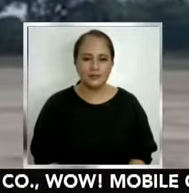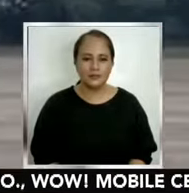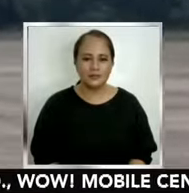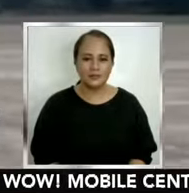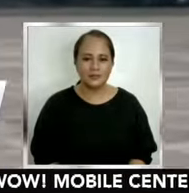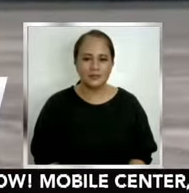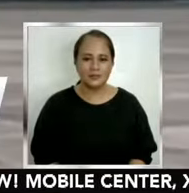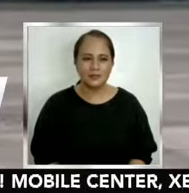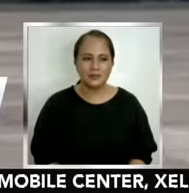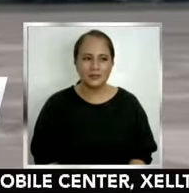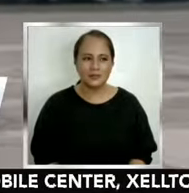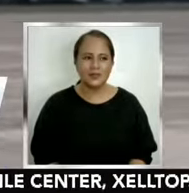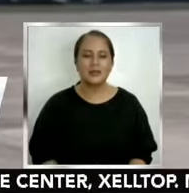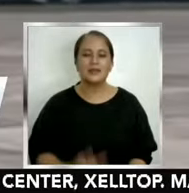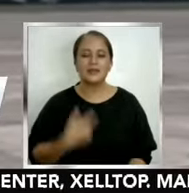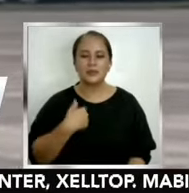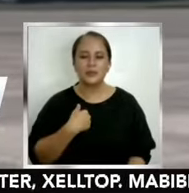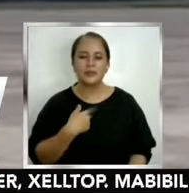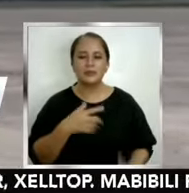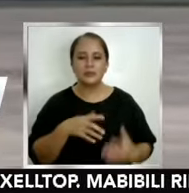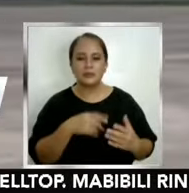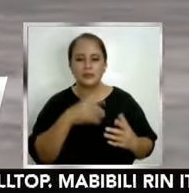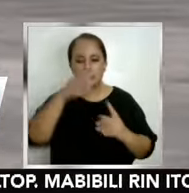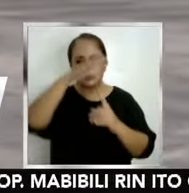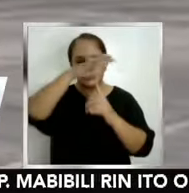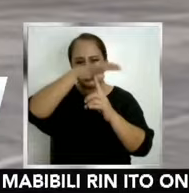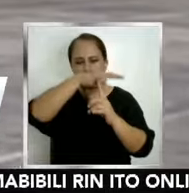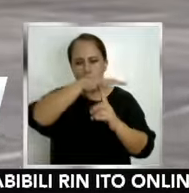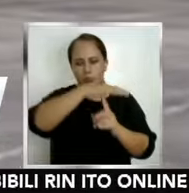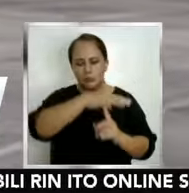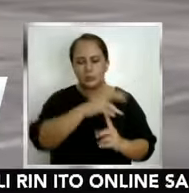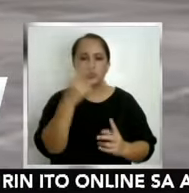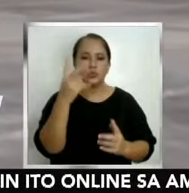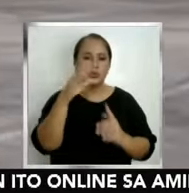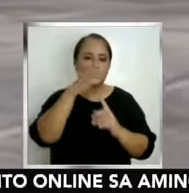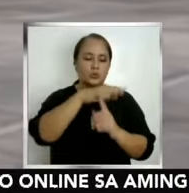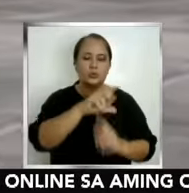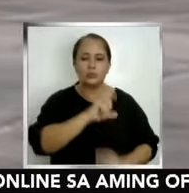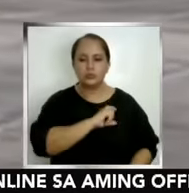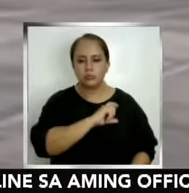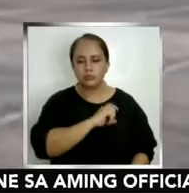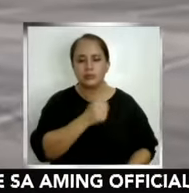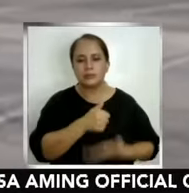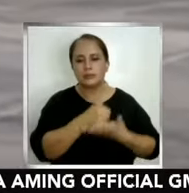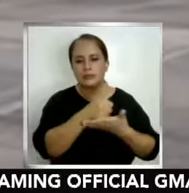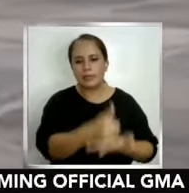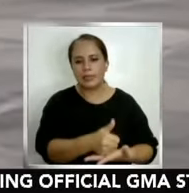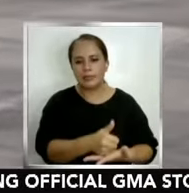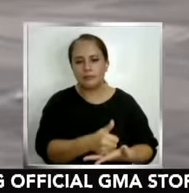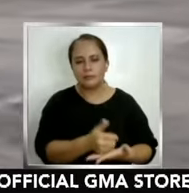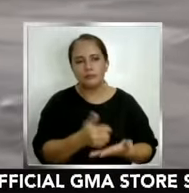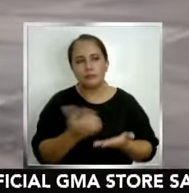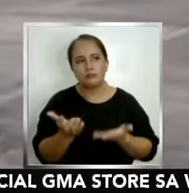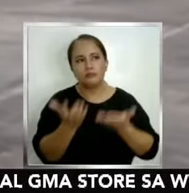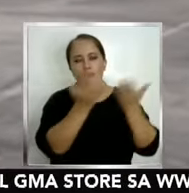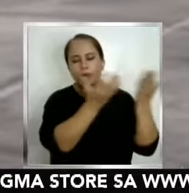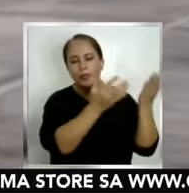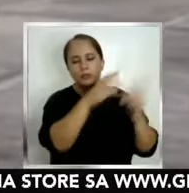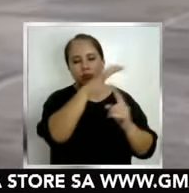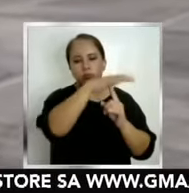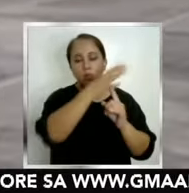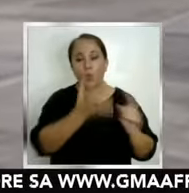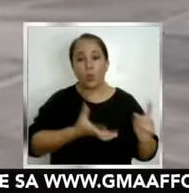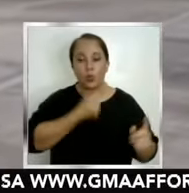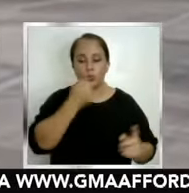Lumapag kanilang umaga sa Dumaguete Airport ang dalawang chopper ng PNP para tumulong sa pagkapalipad at pag-escort sa umano'y chopper ni Congressman Arnulfo